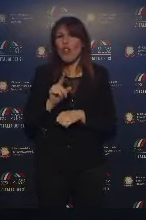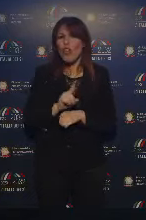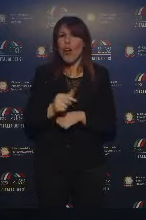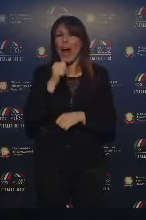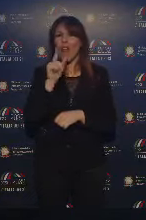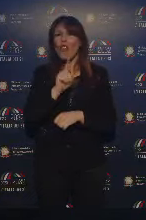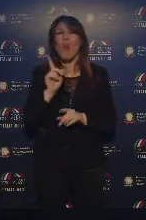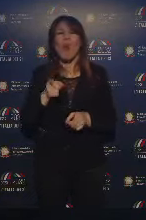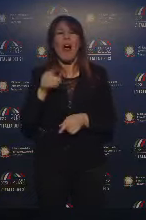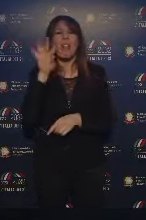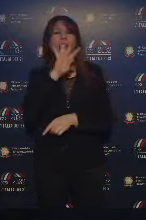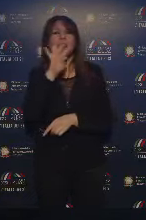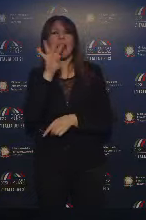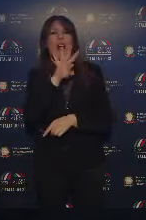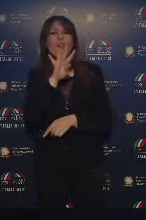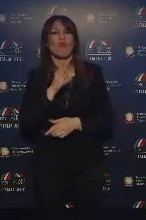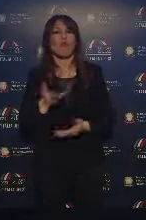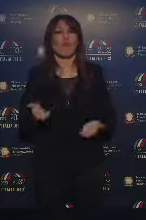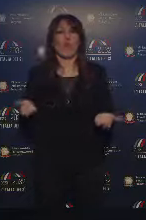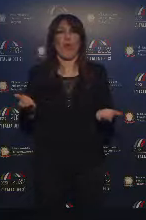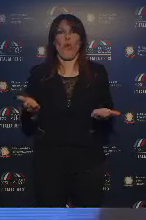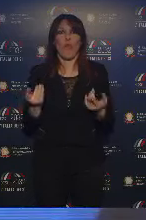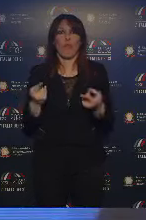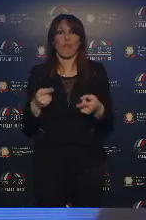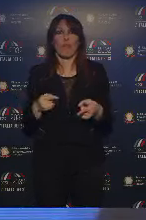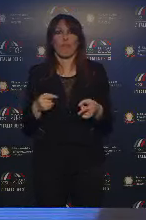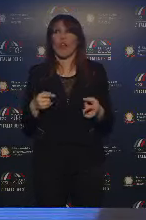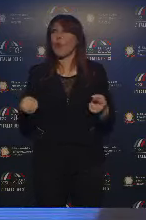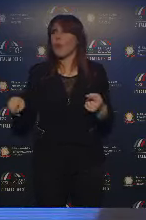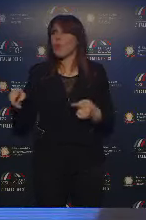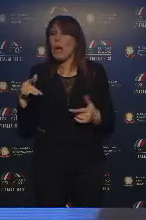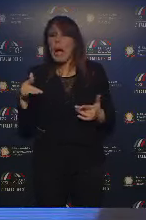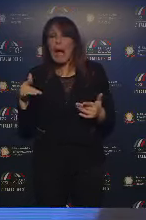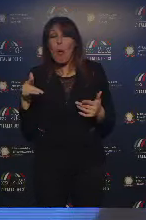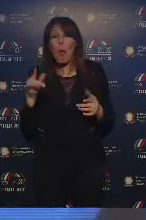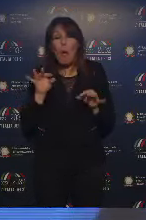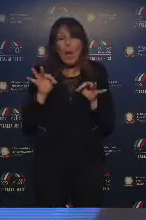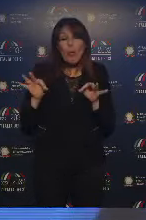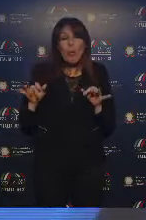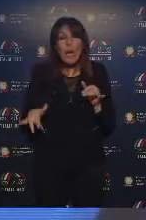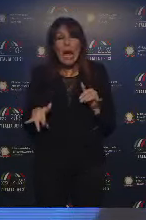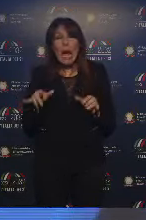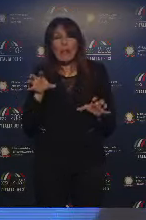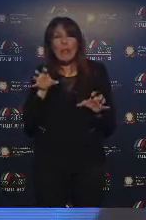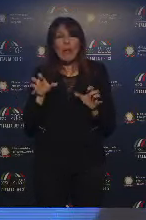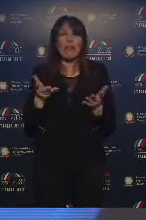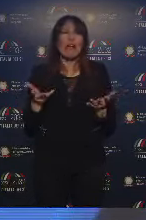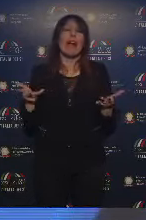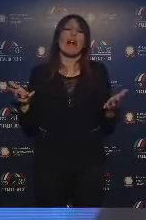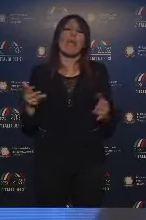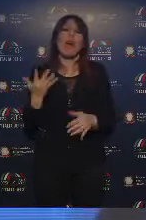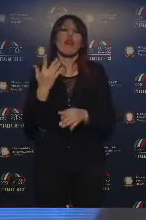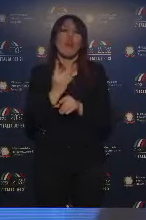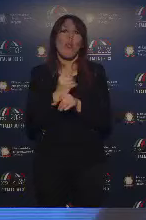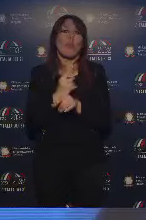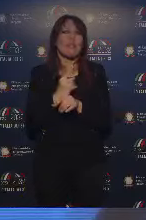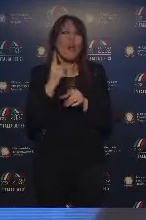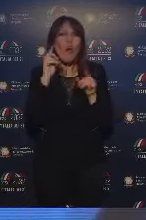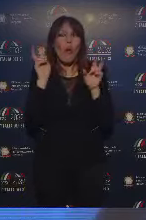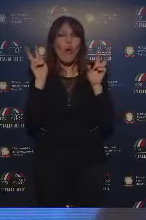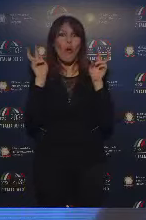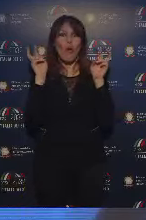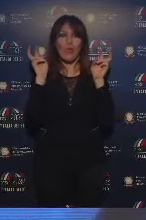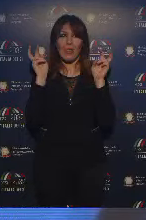è la distrazione qua mi attirerò l'antipatia di qualcuno però 5 secondi per fare mente locale ciascuno